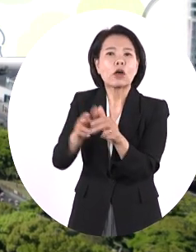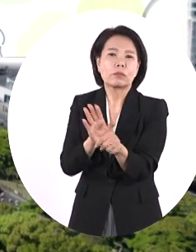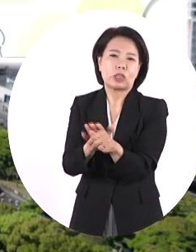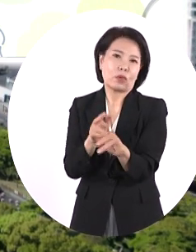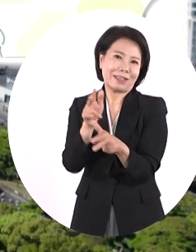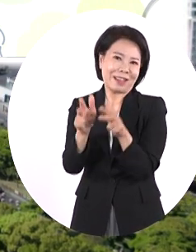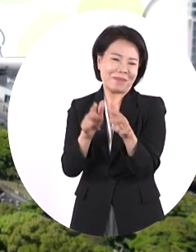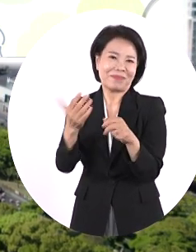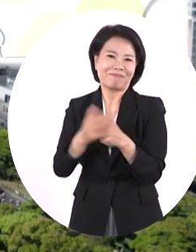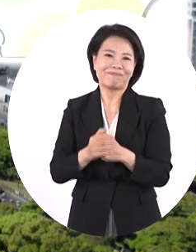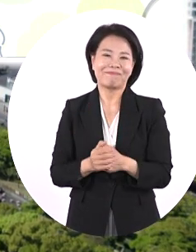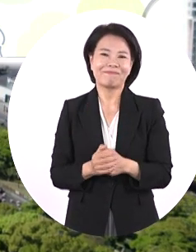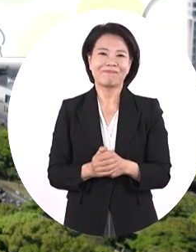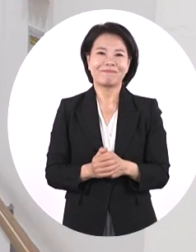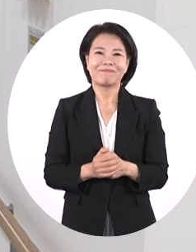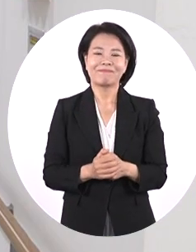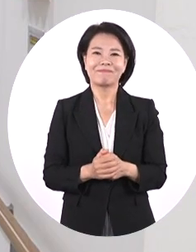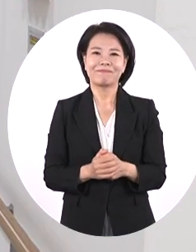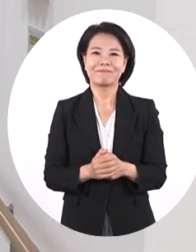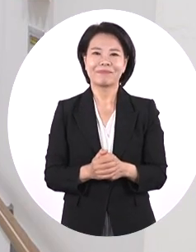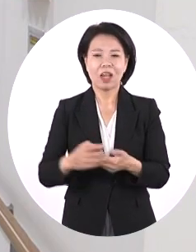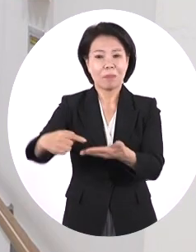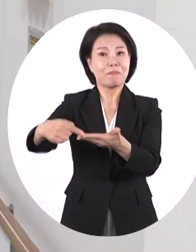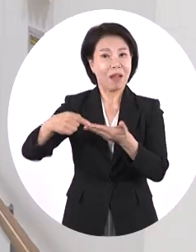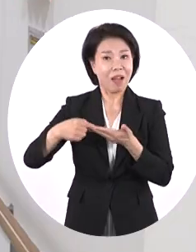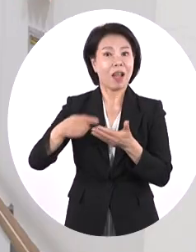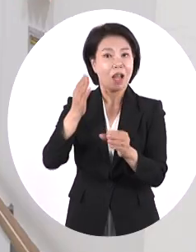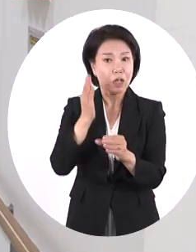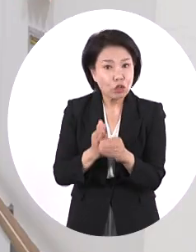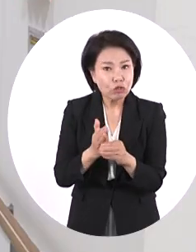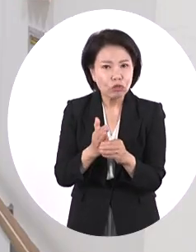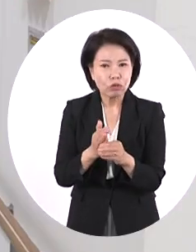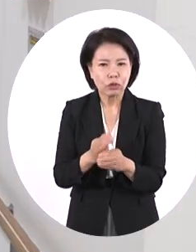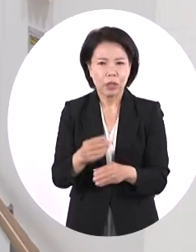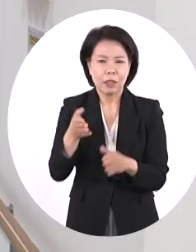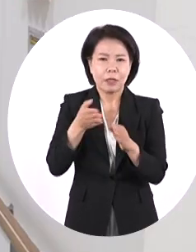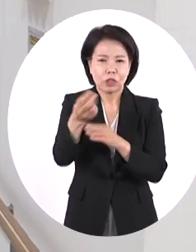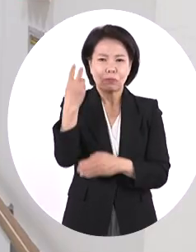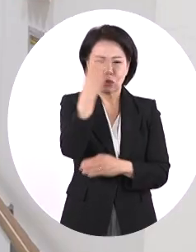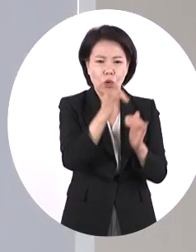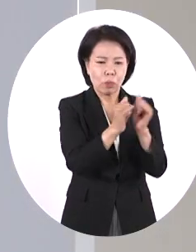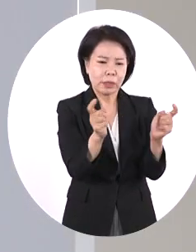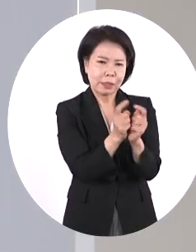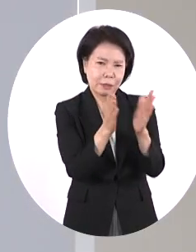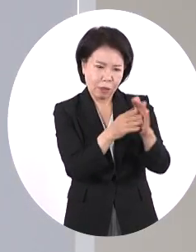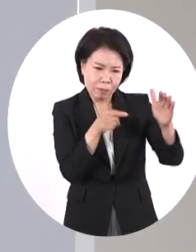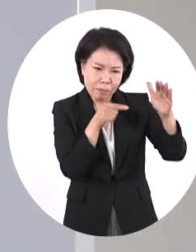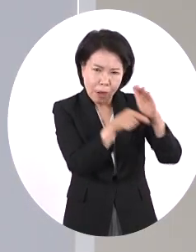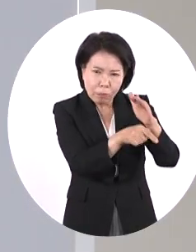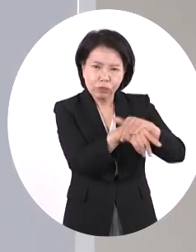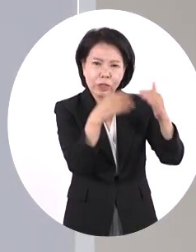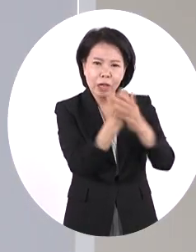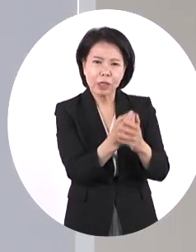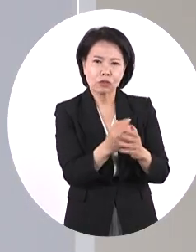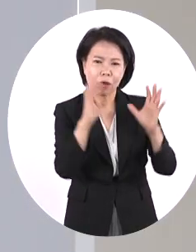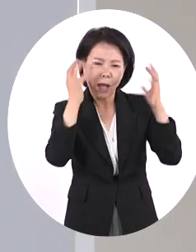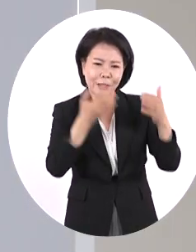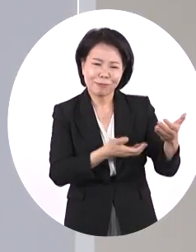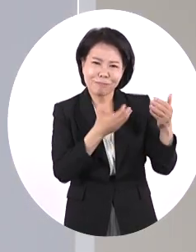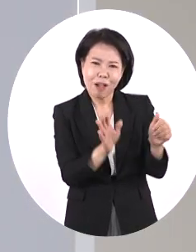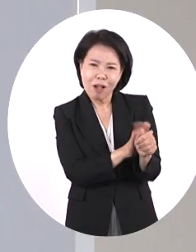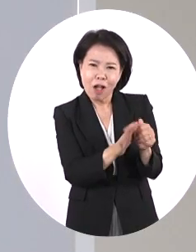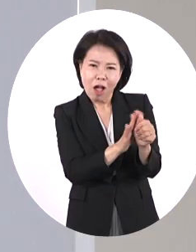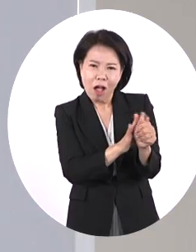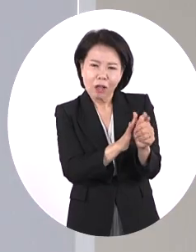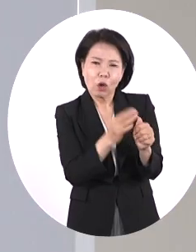연중 신청을 받고 있습니다. 이 사업은 전문 돌보미가 가정을 직접 방문해 장애 아동을